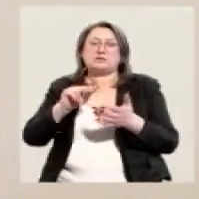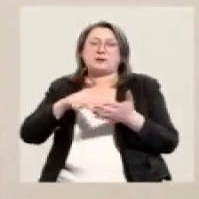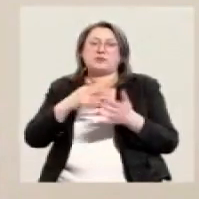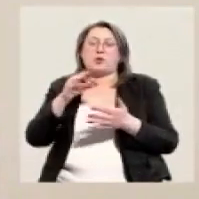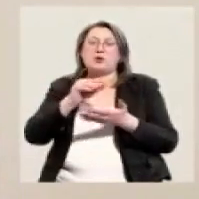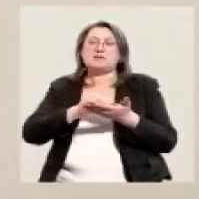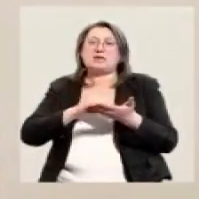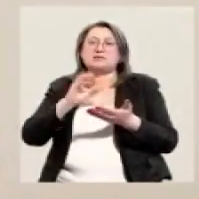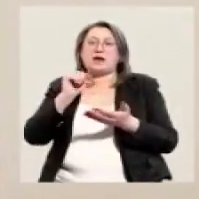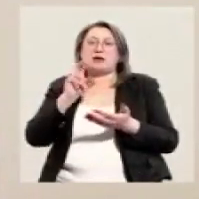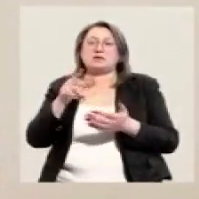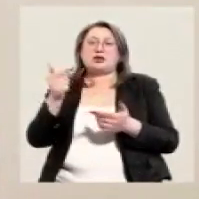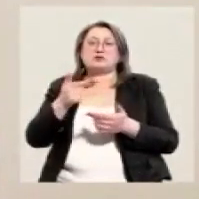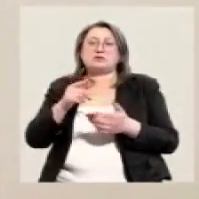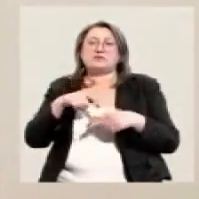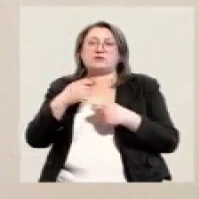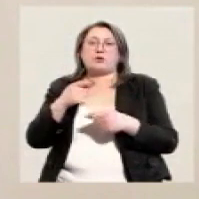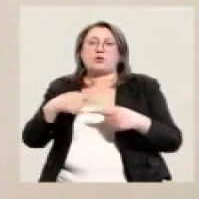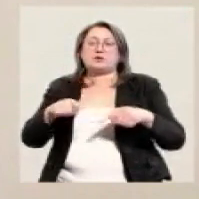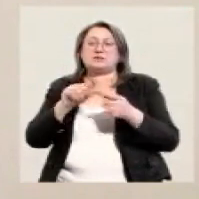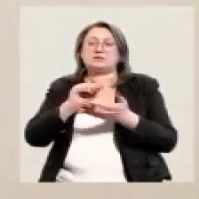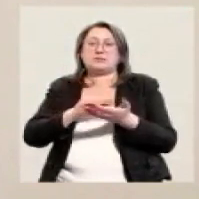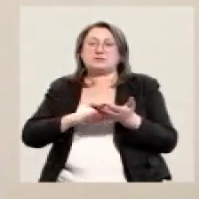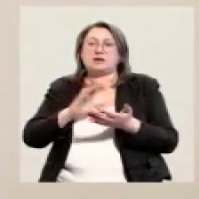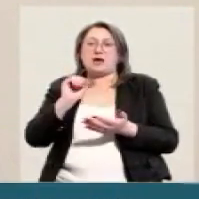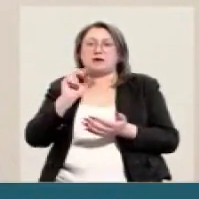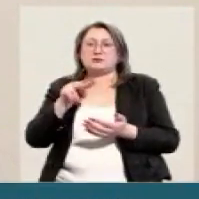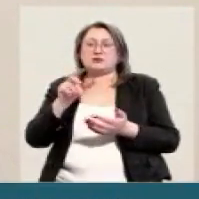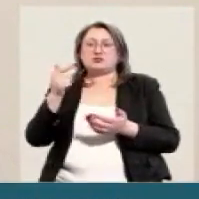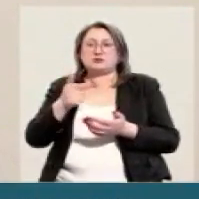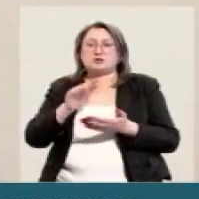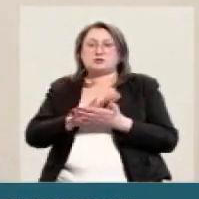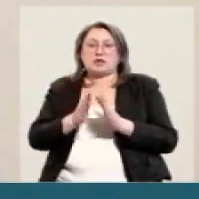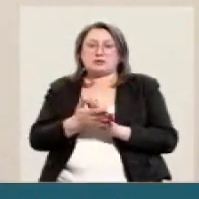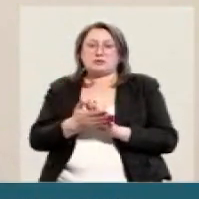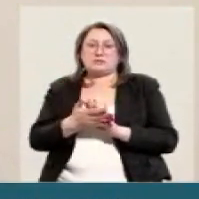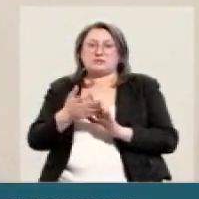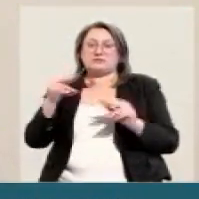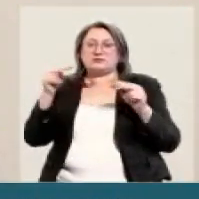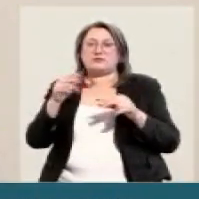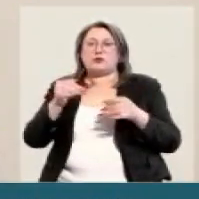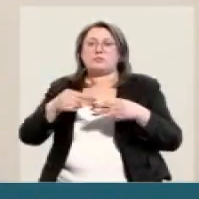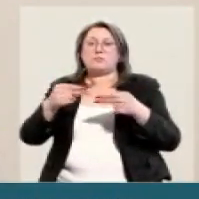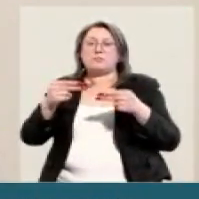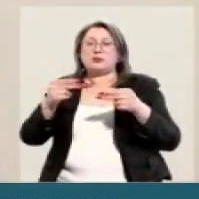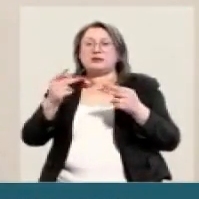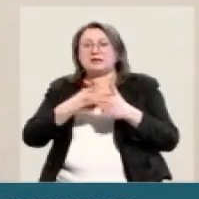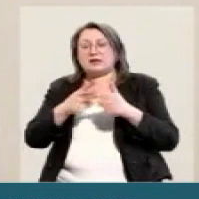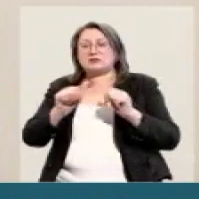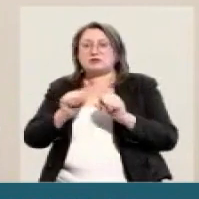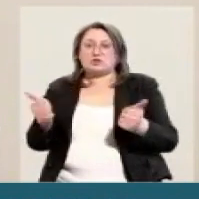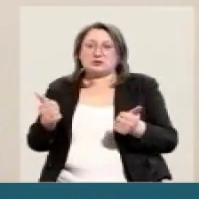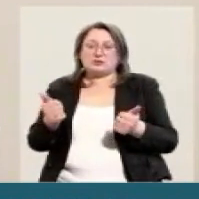о регистрации акта гражданского состояния, выданную органами записи актов гражданского состояния, свидетельство о заключении либо расторжении